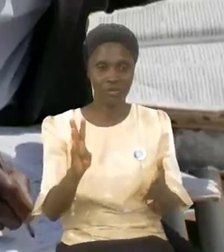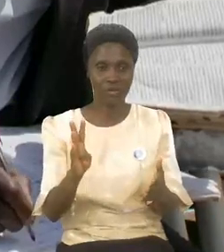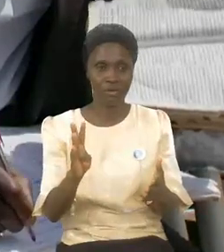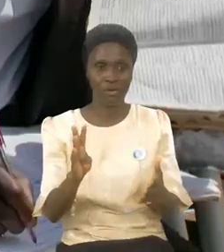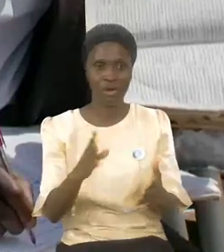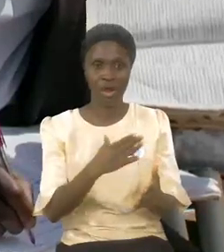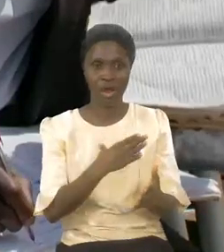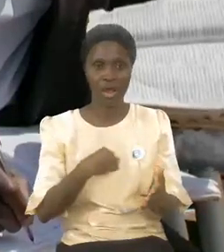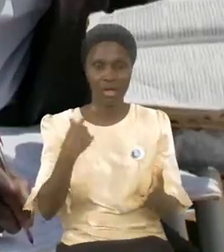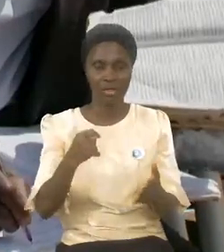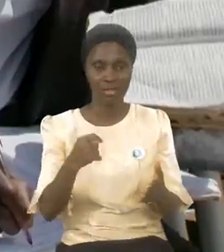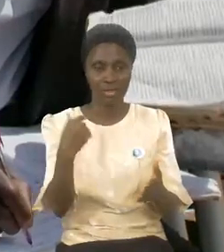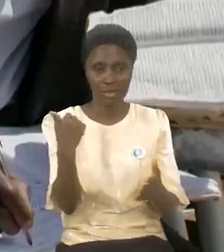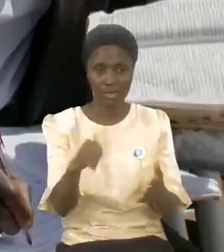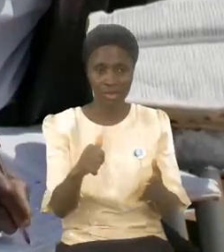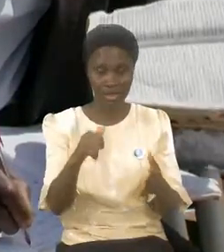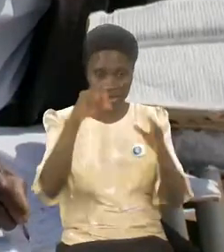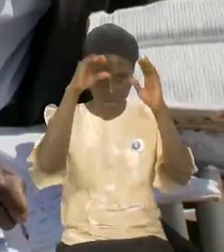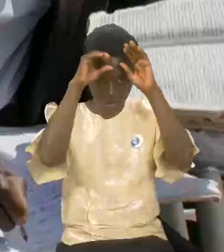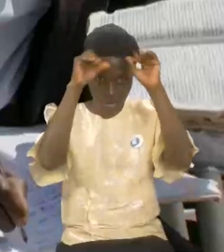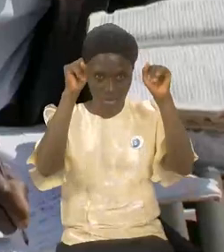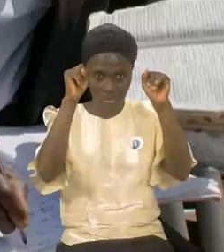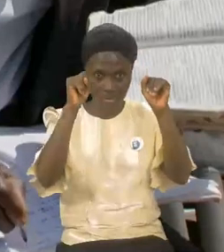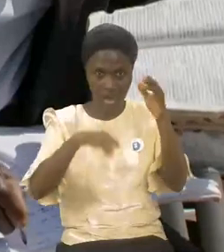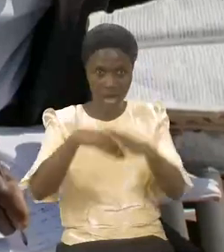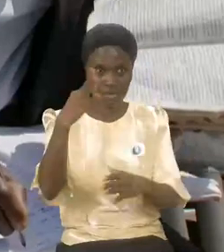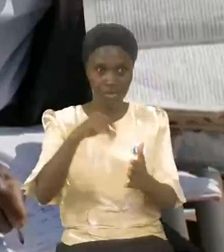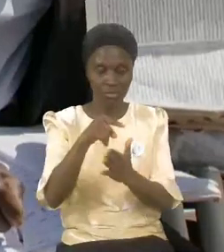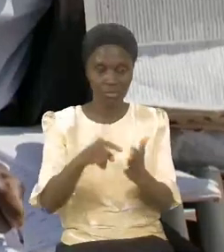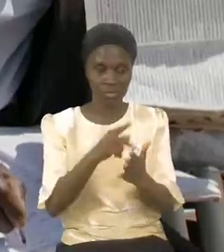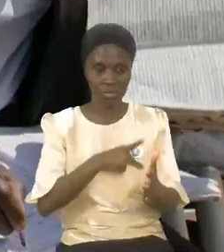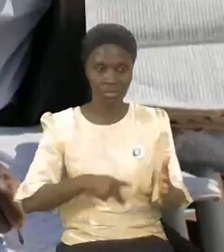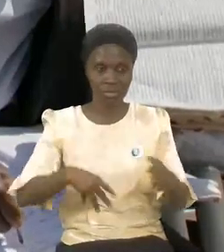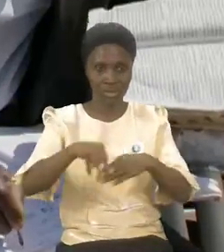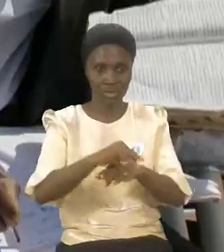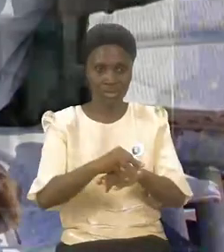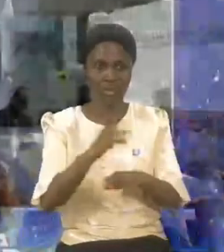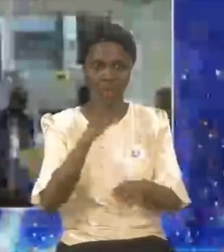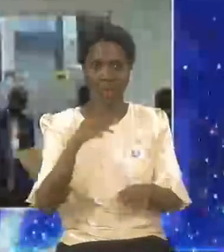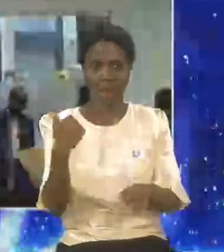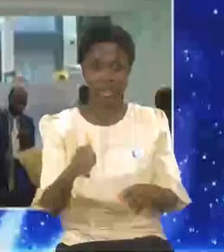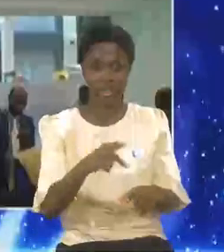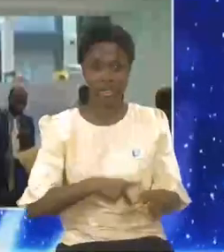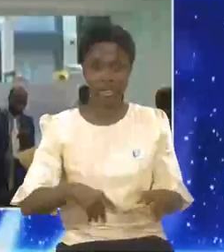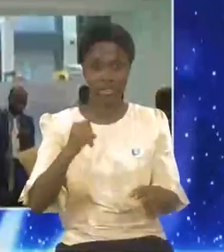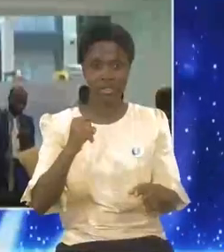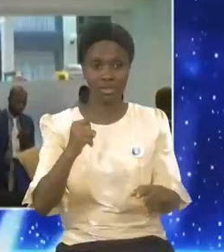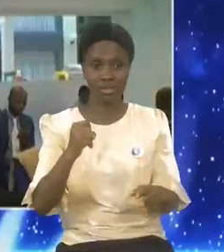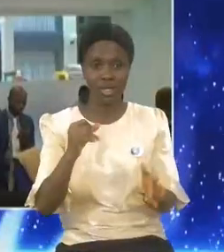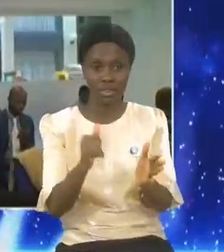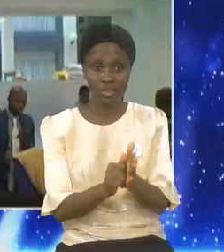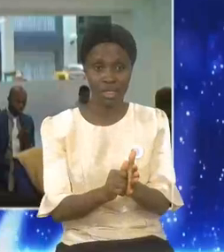24 dit, les 10 cornes, ce sont 10 rois qui s'élèveront de